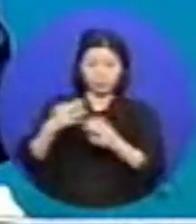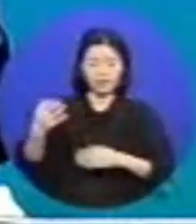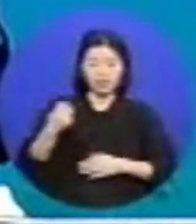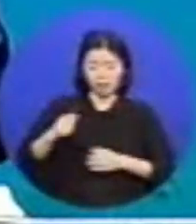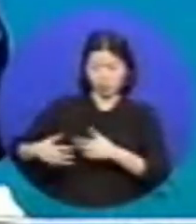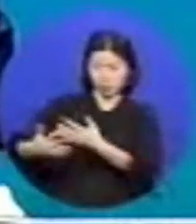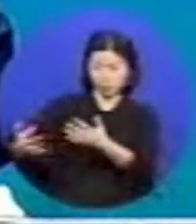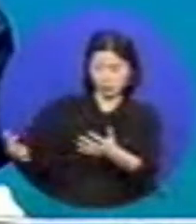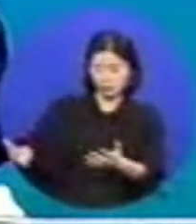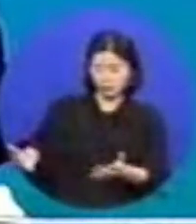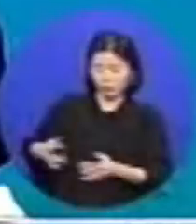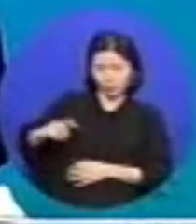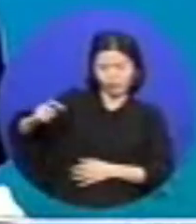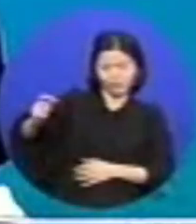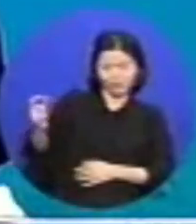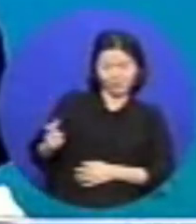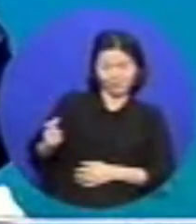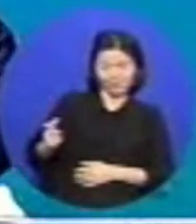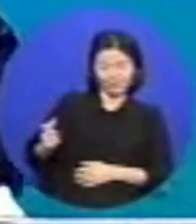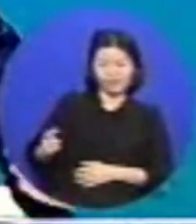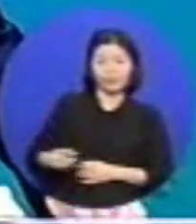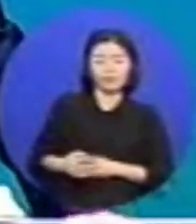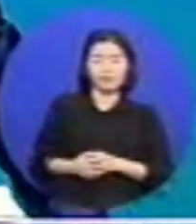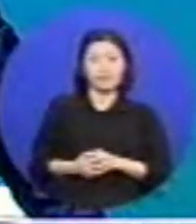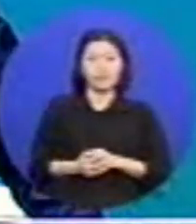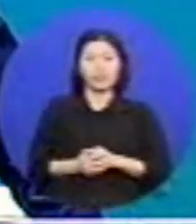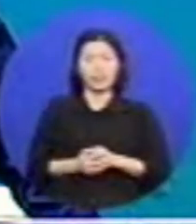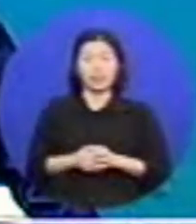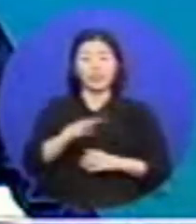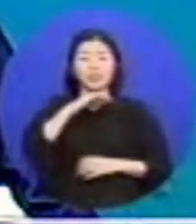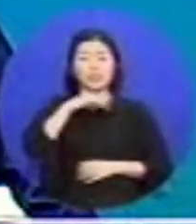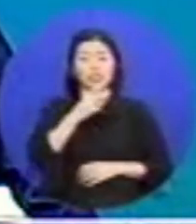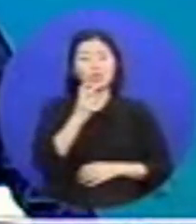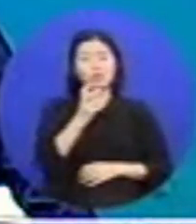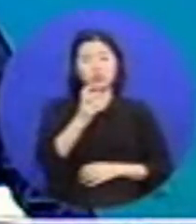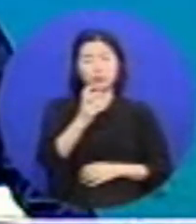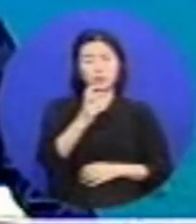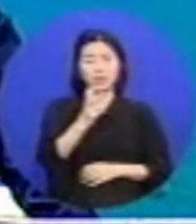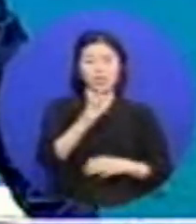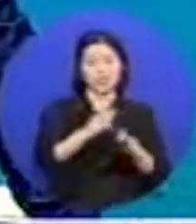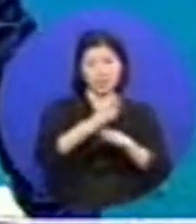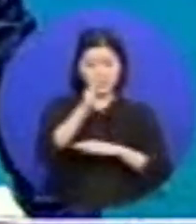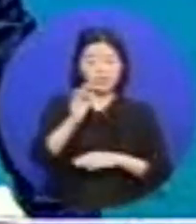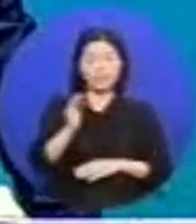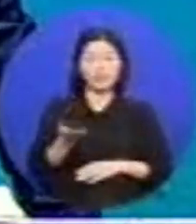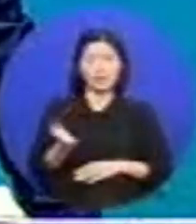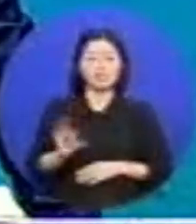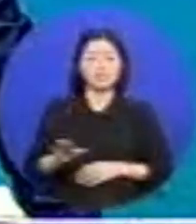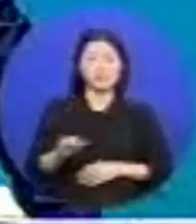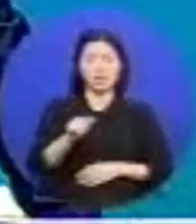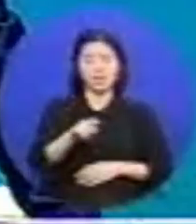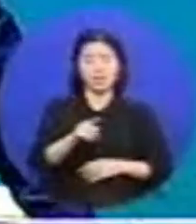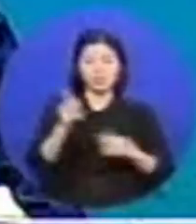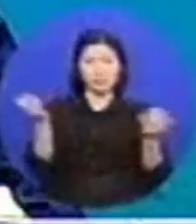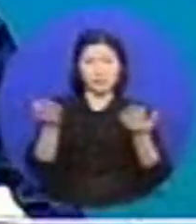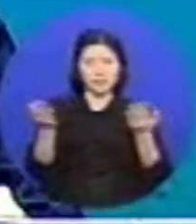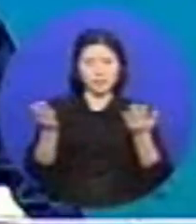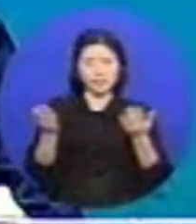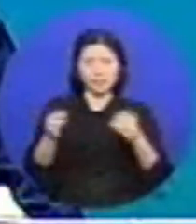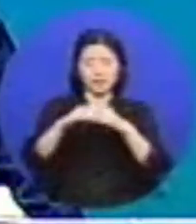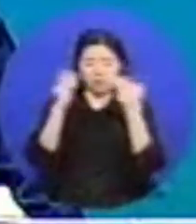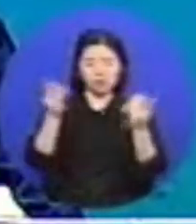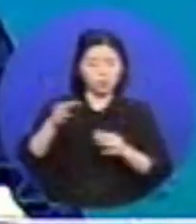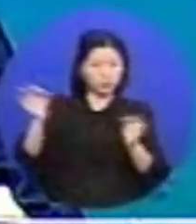한쪽은 완전히 굳어버렸어요. 스무 살이 넘도록. 그 사건 자체는 기억에 다